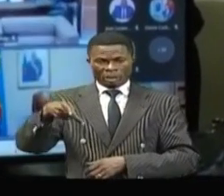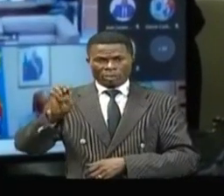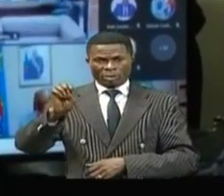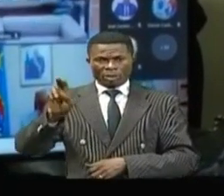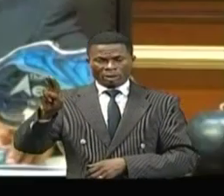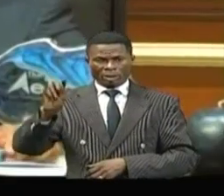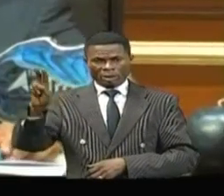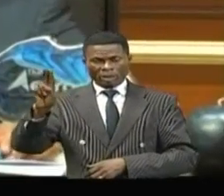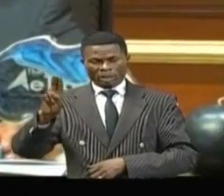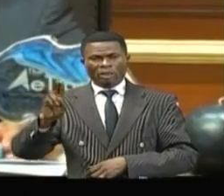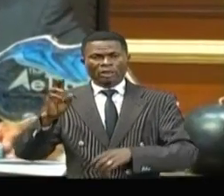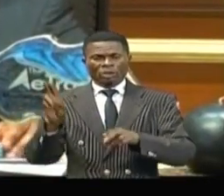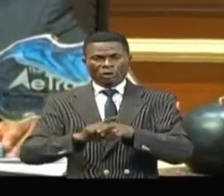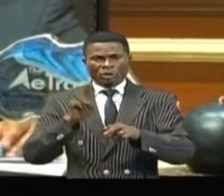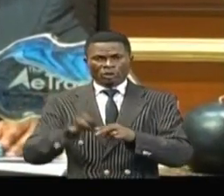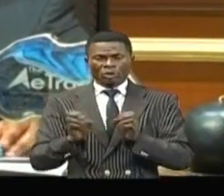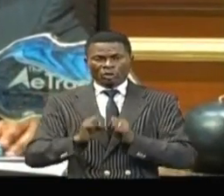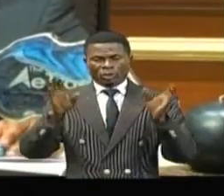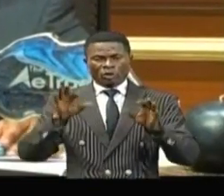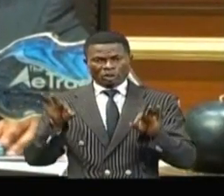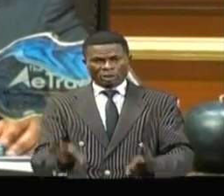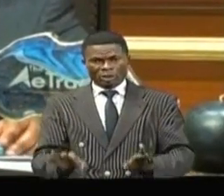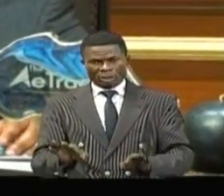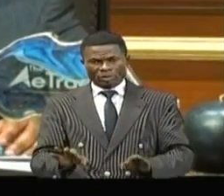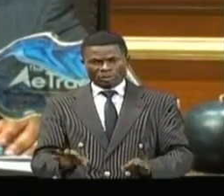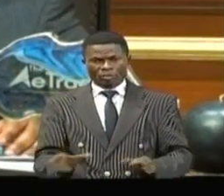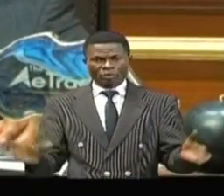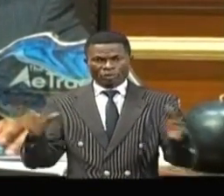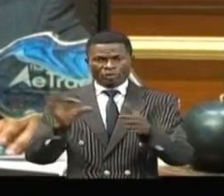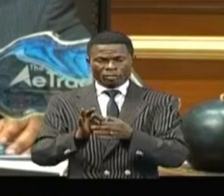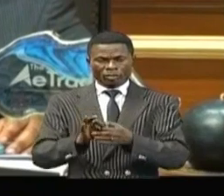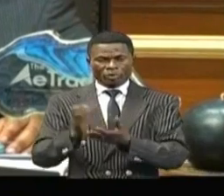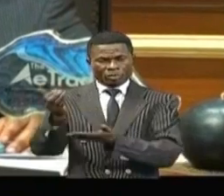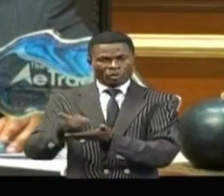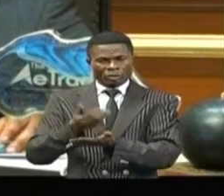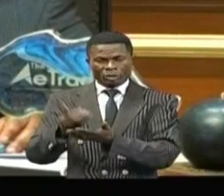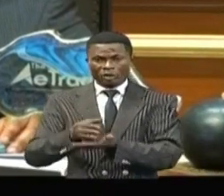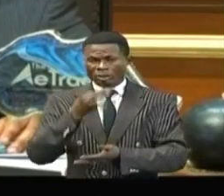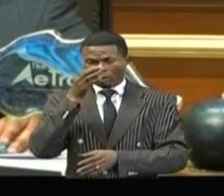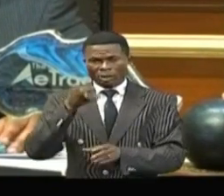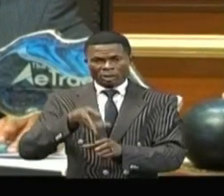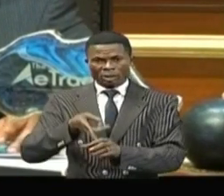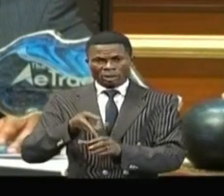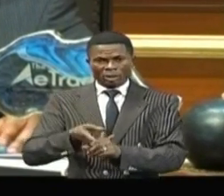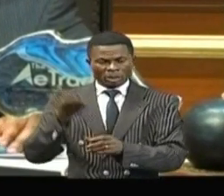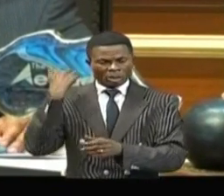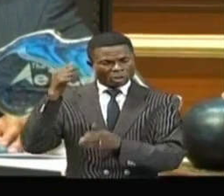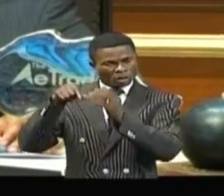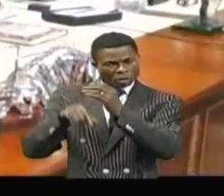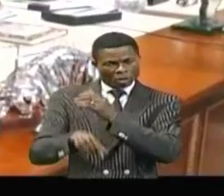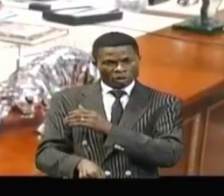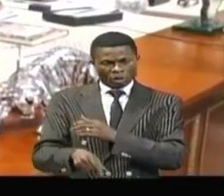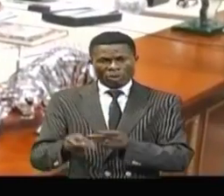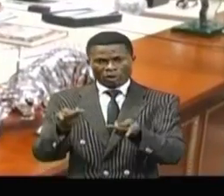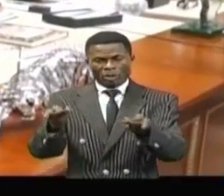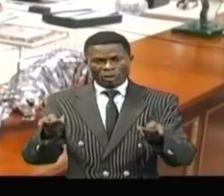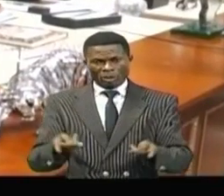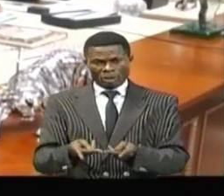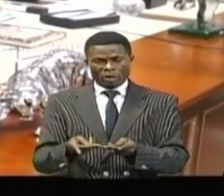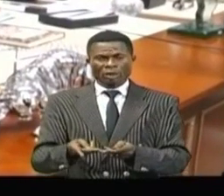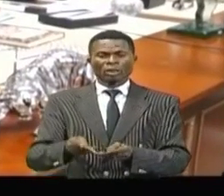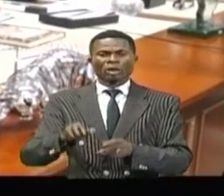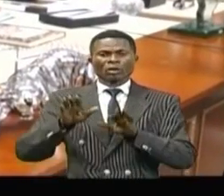les torchages du gaz naturel associé à l'extraction du pétrole en offshore et en onshore sur le bassin de la côte